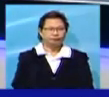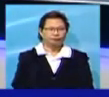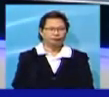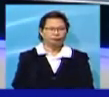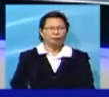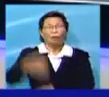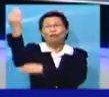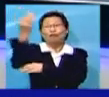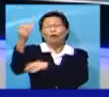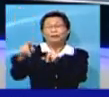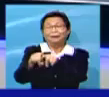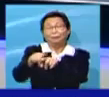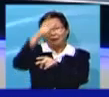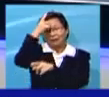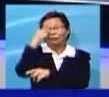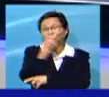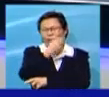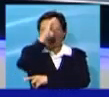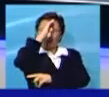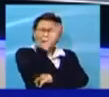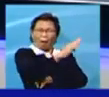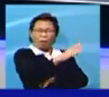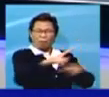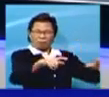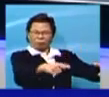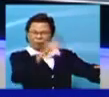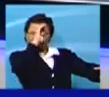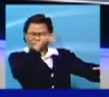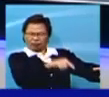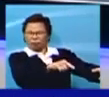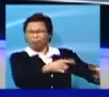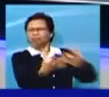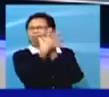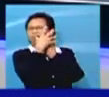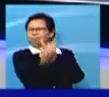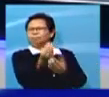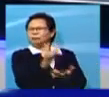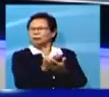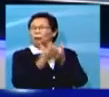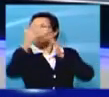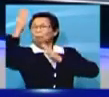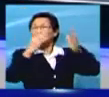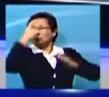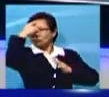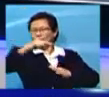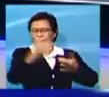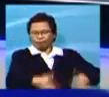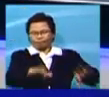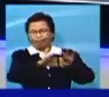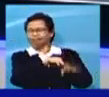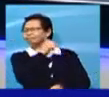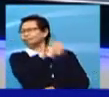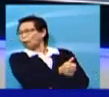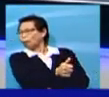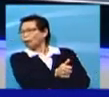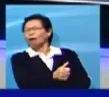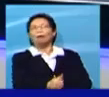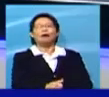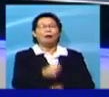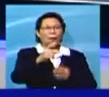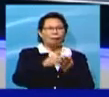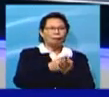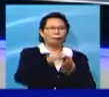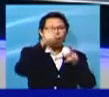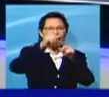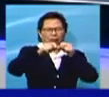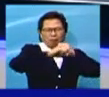Pada forum sama, Datuk Seri Najib menyelar tindakan pihak tertentu mensabotaj ekonomi negara untuk kepentingan peribadi. Tegasnya,